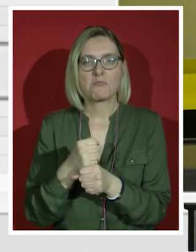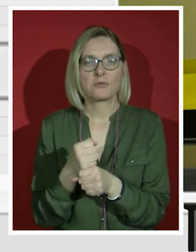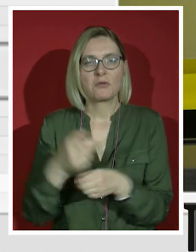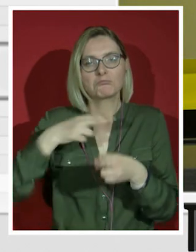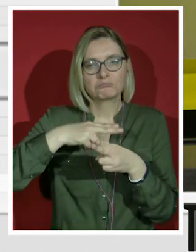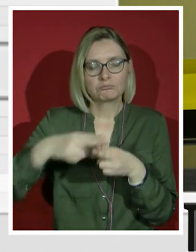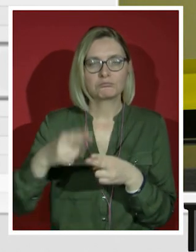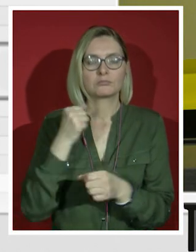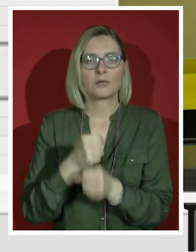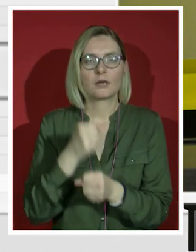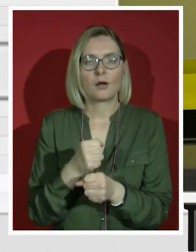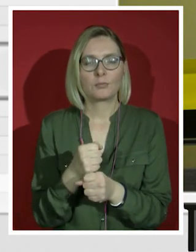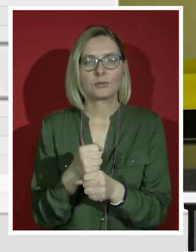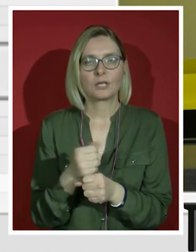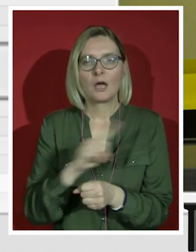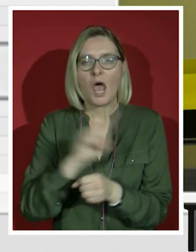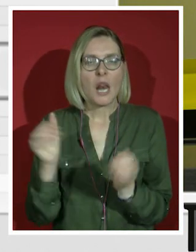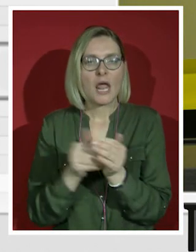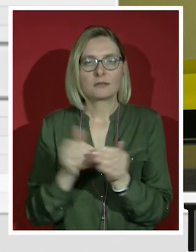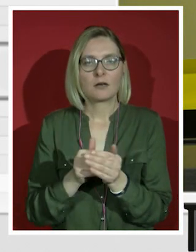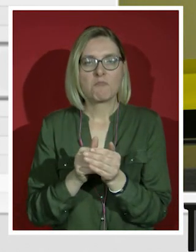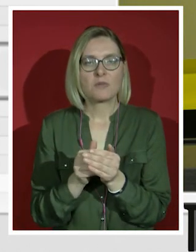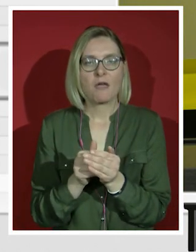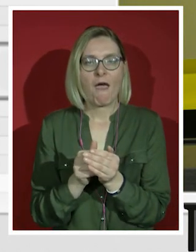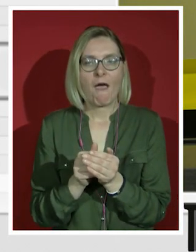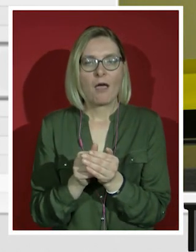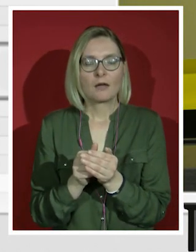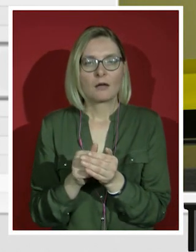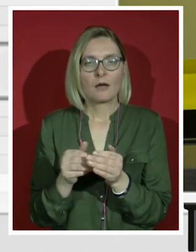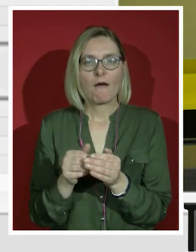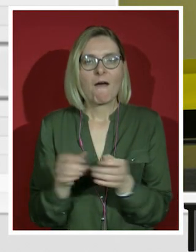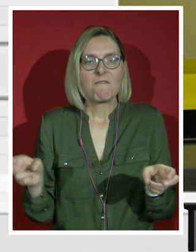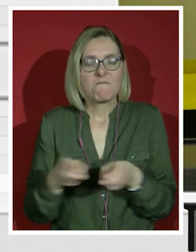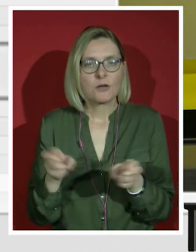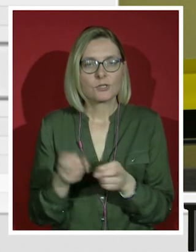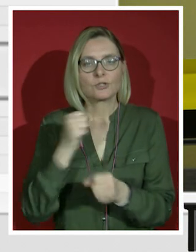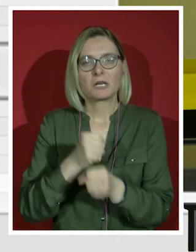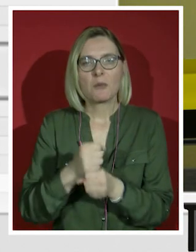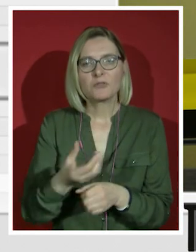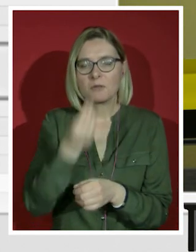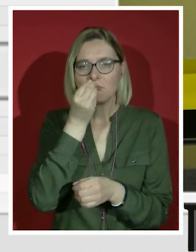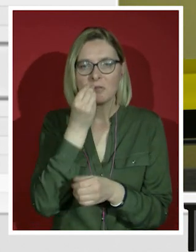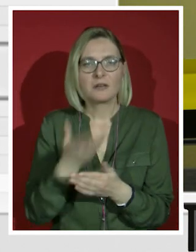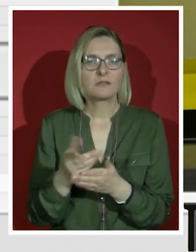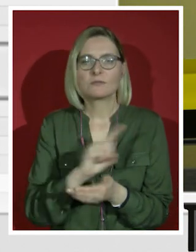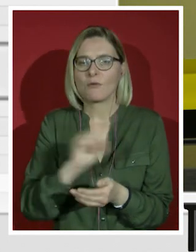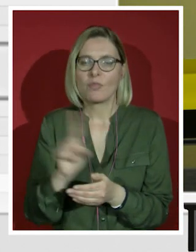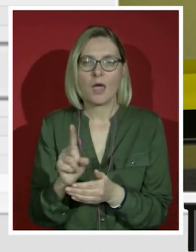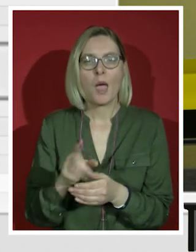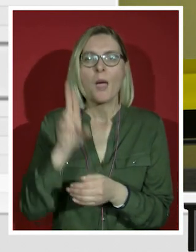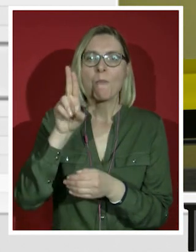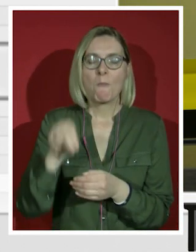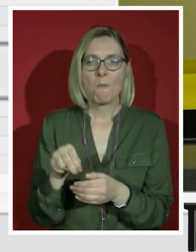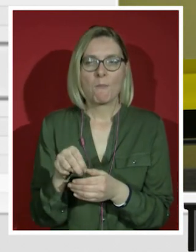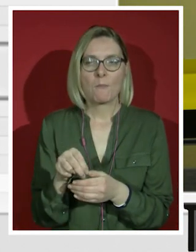дејност, пчеларството не трпи вештачки работи, не трпи вештачки мириси, мора, како